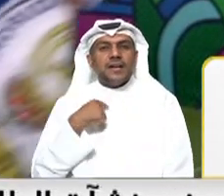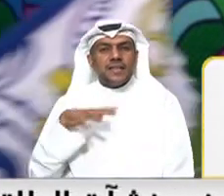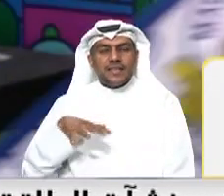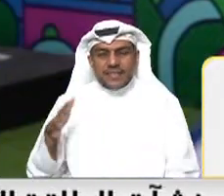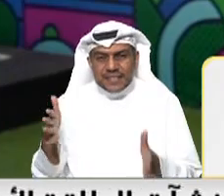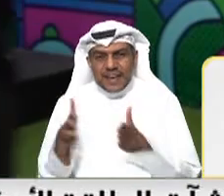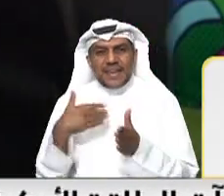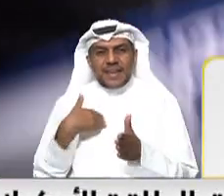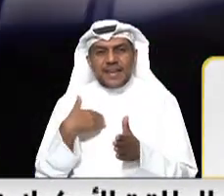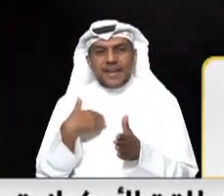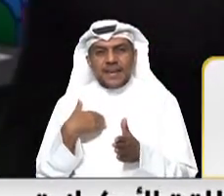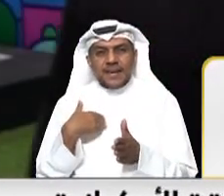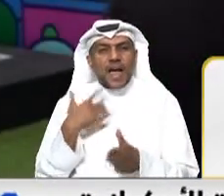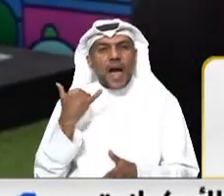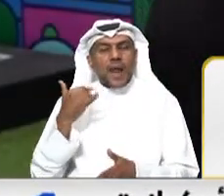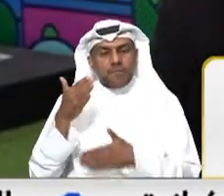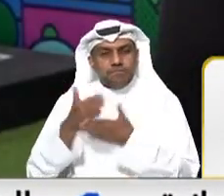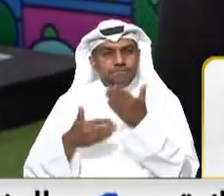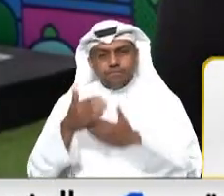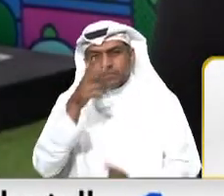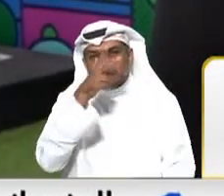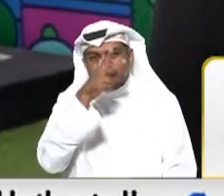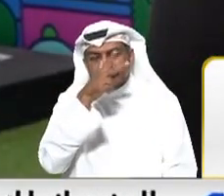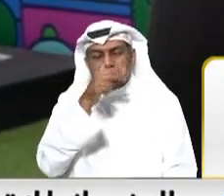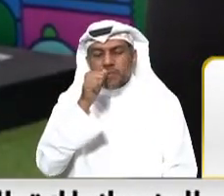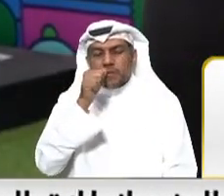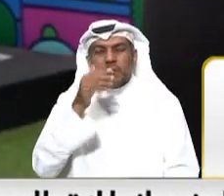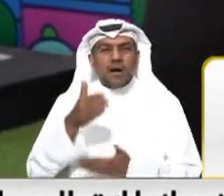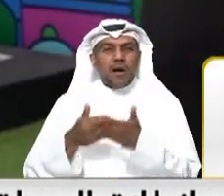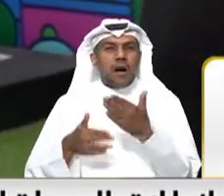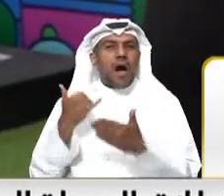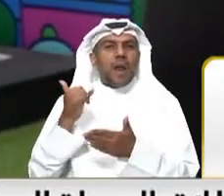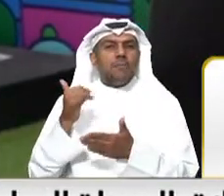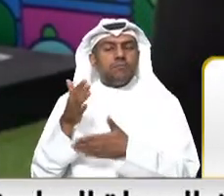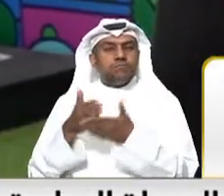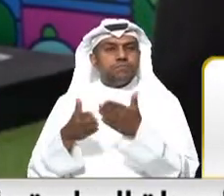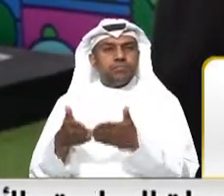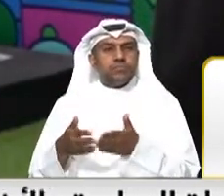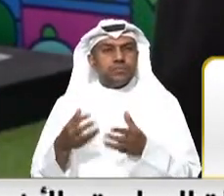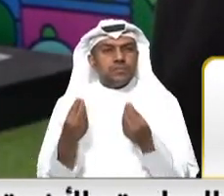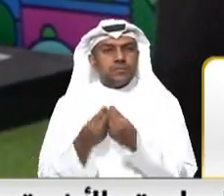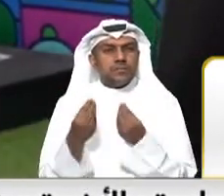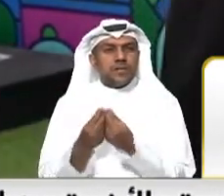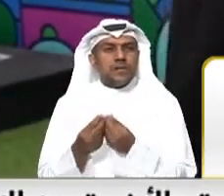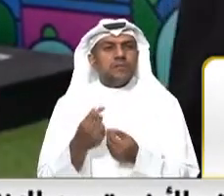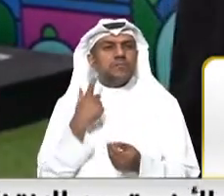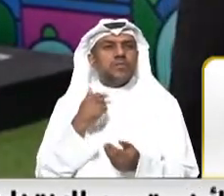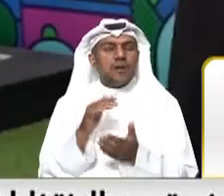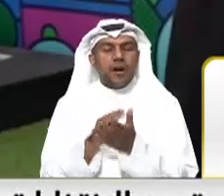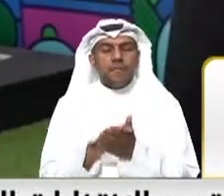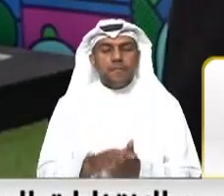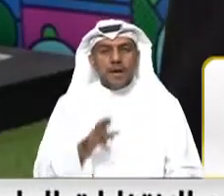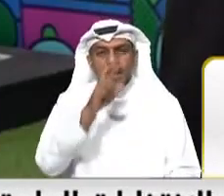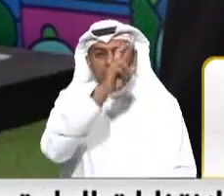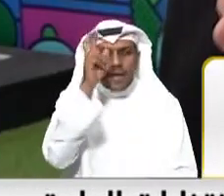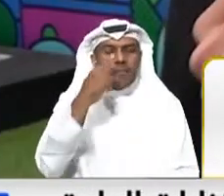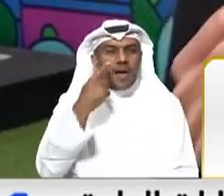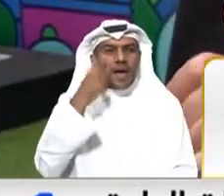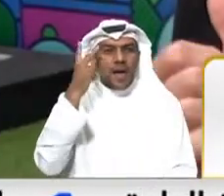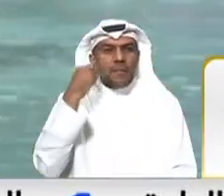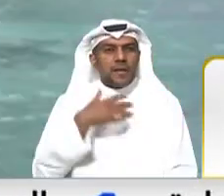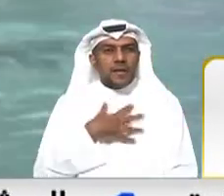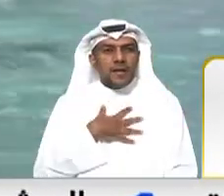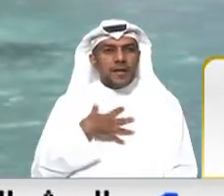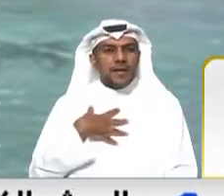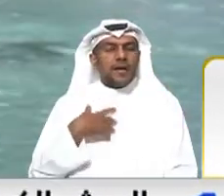وهي مدينة بناها العرب تعني آبار المياه، وهؤلاء زملائي أتينا لتشجيع ريال مدريد، وأنا سعيد